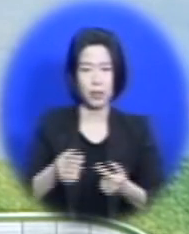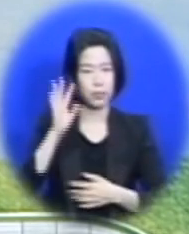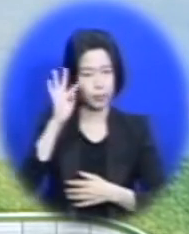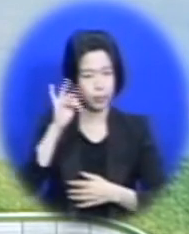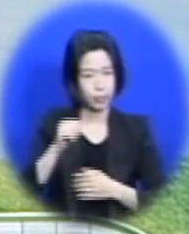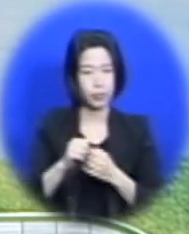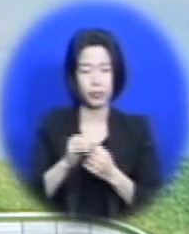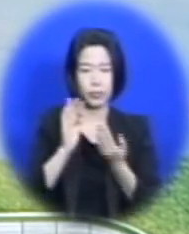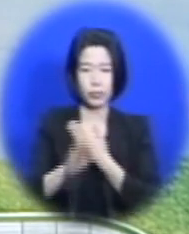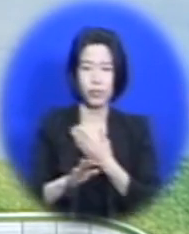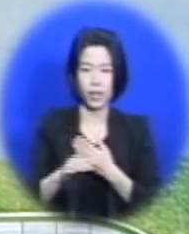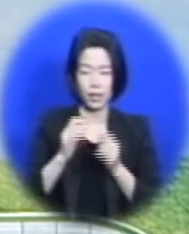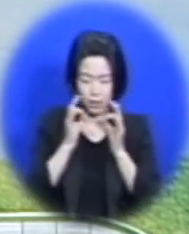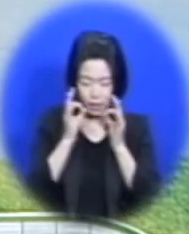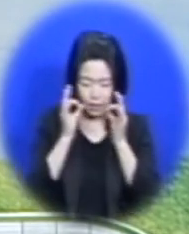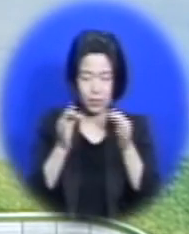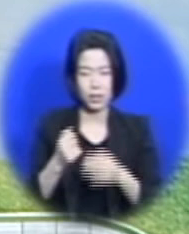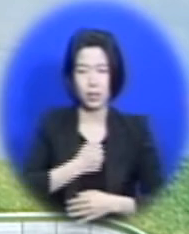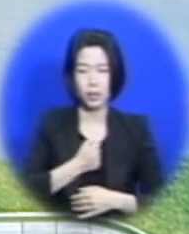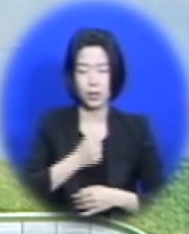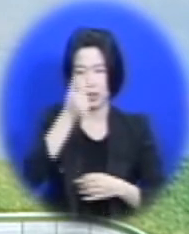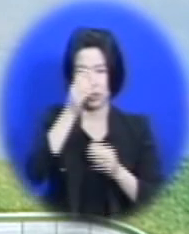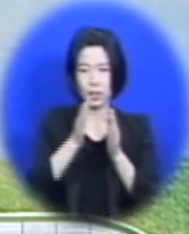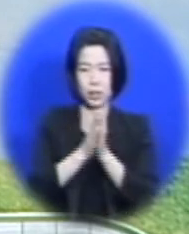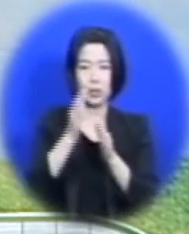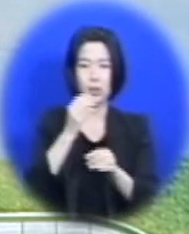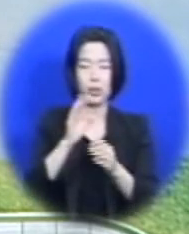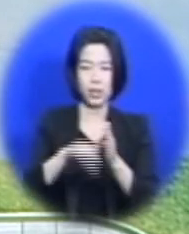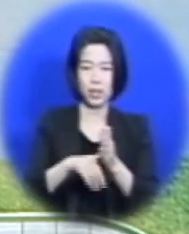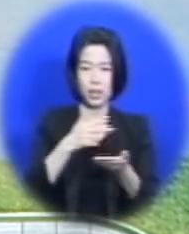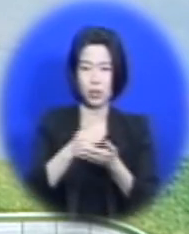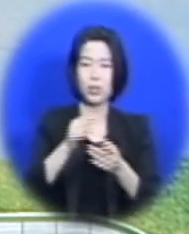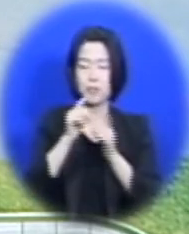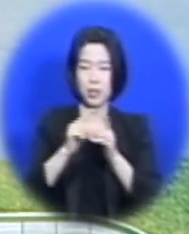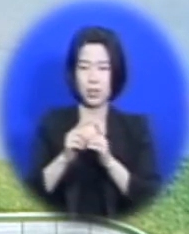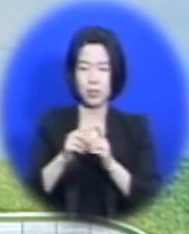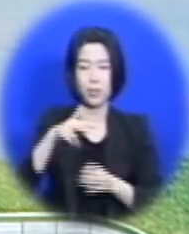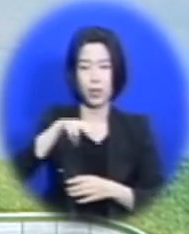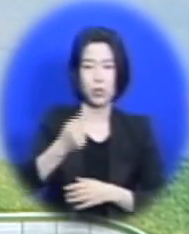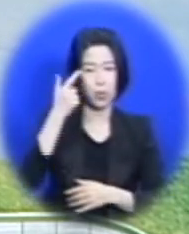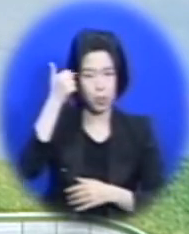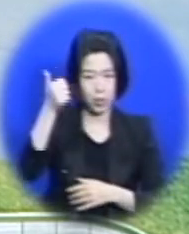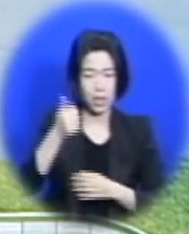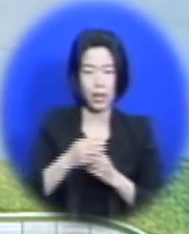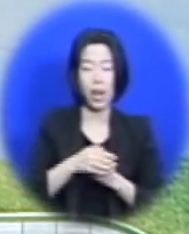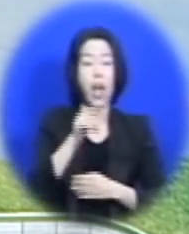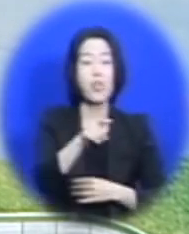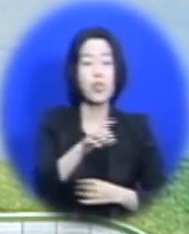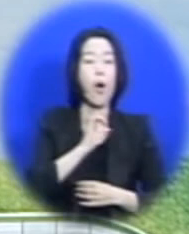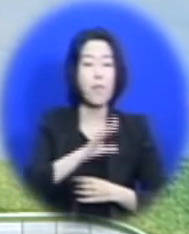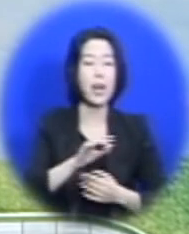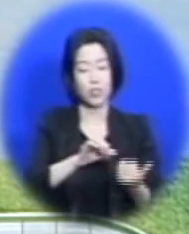뒤에 그렇게 간절히 답답해서 기도할 때 주님이 말씀하시더라고요. 조 목사, 너만 죽으면